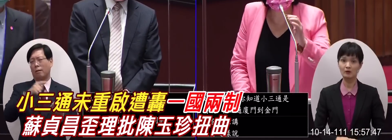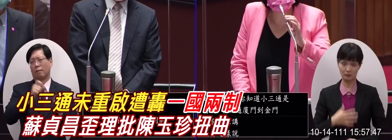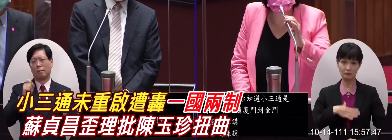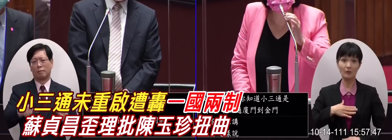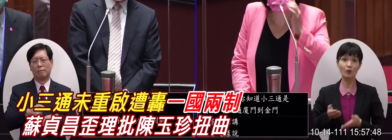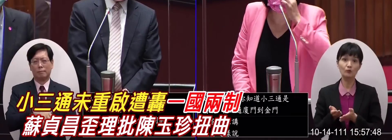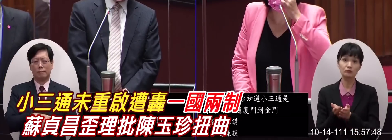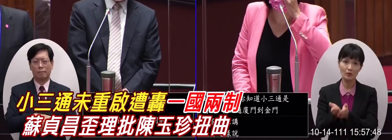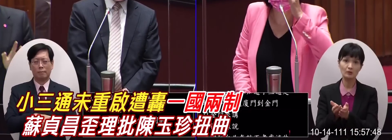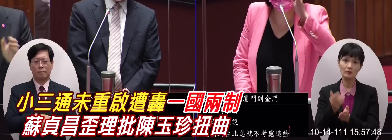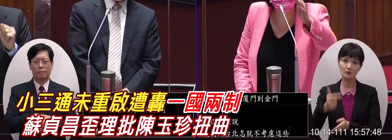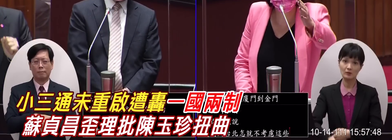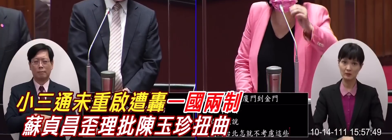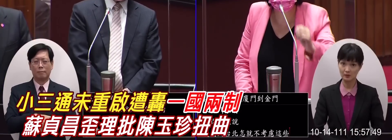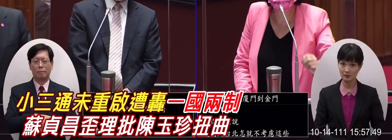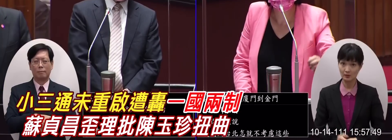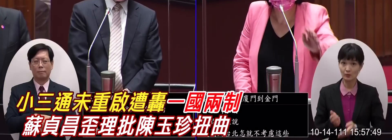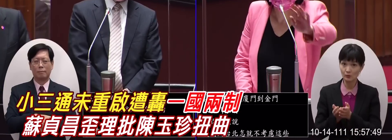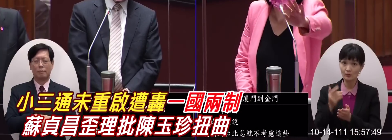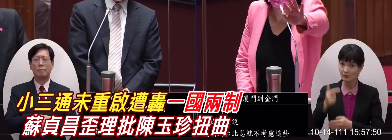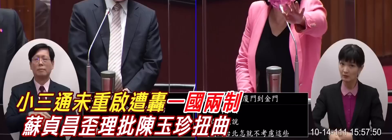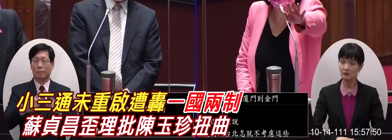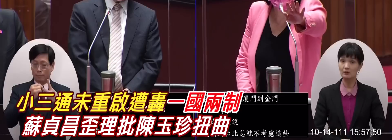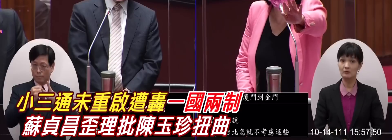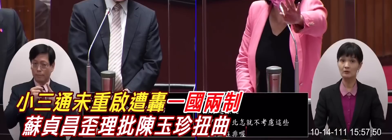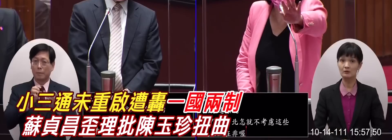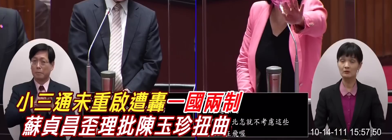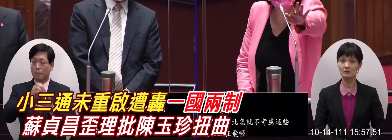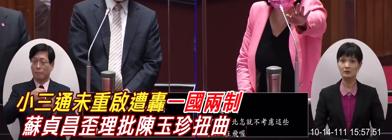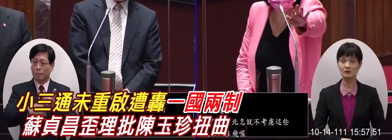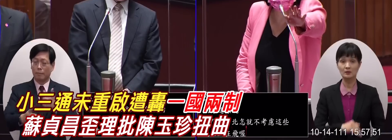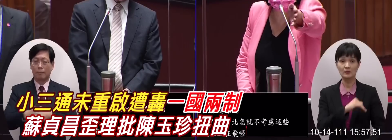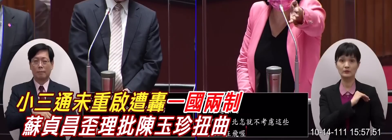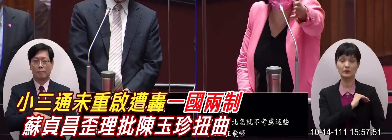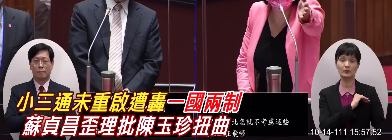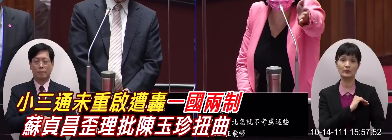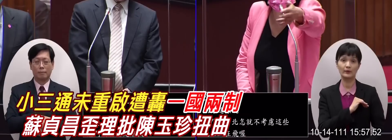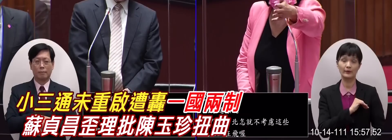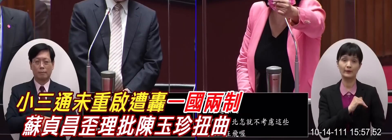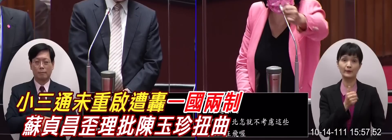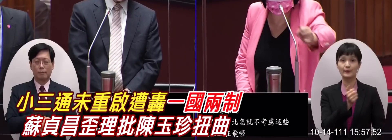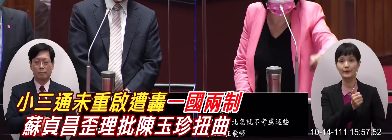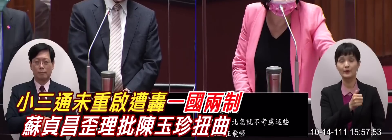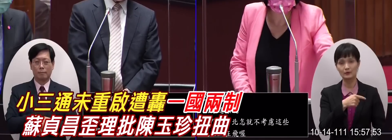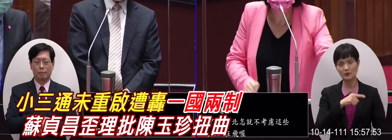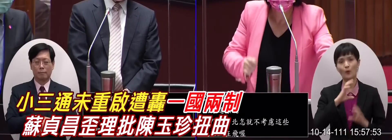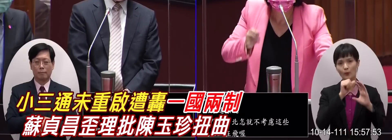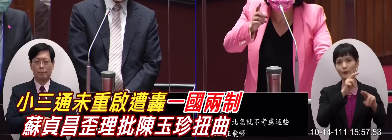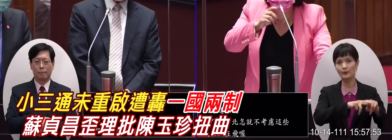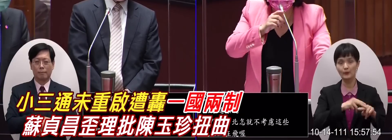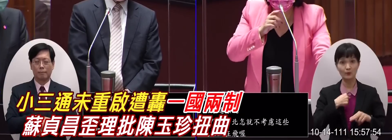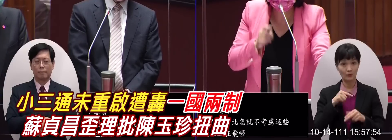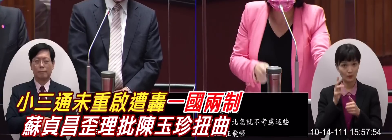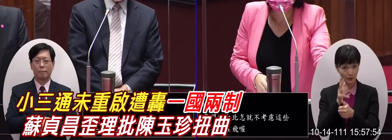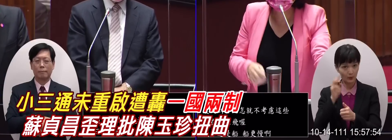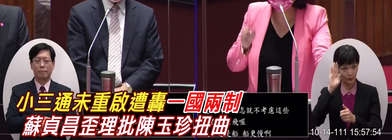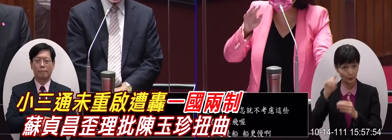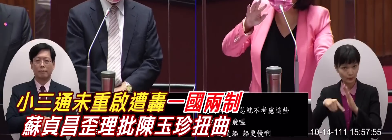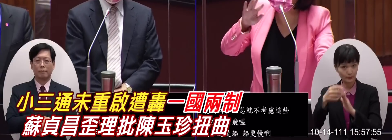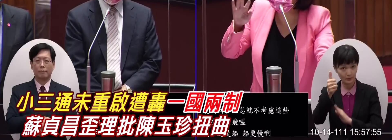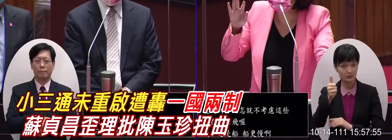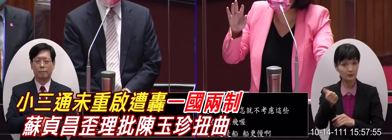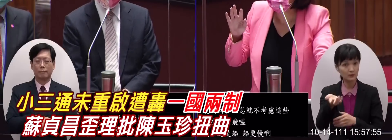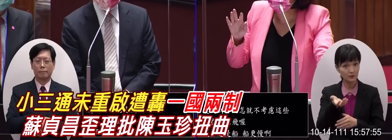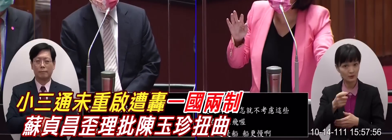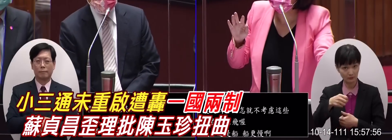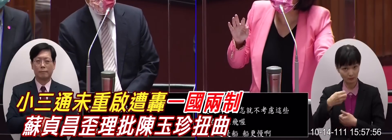船，船台更慢呐、啊，船台更慢。 第二个我要跟委员报告。 邱泰山主委，请你回座，我要问朱院长来。来，院长，你刚说的